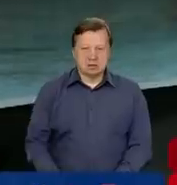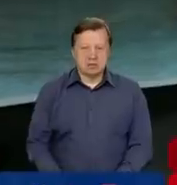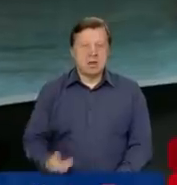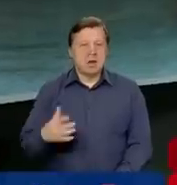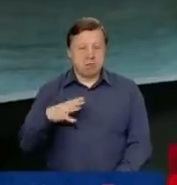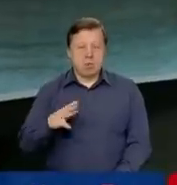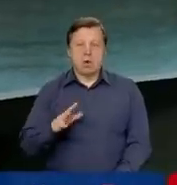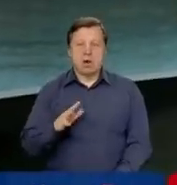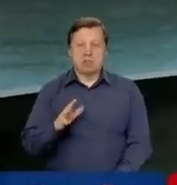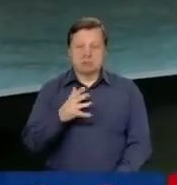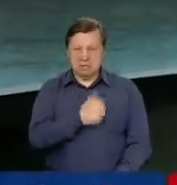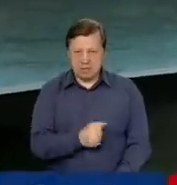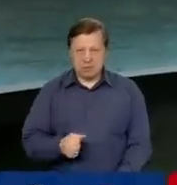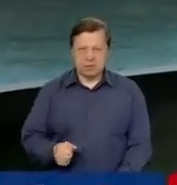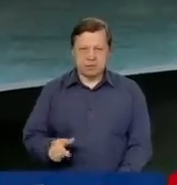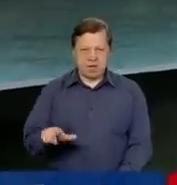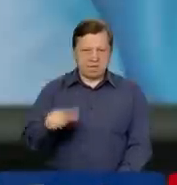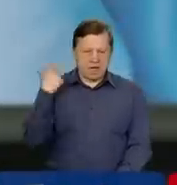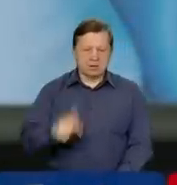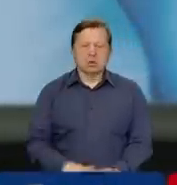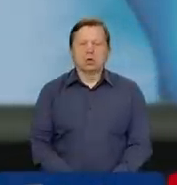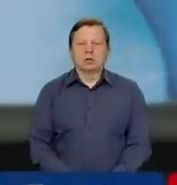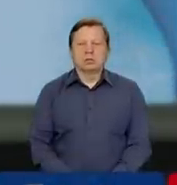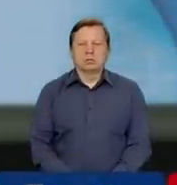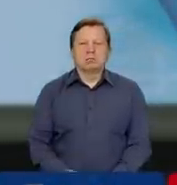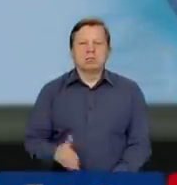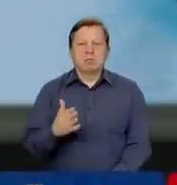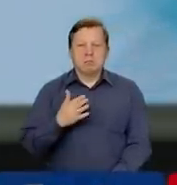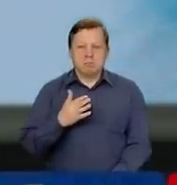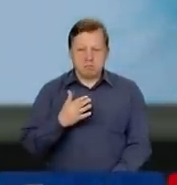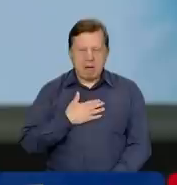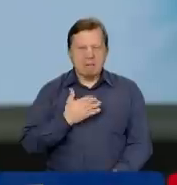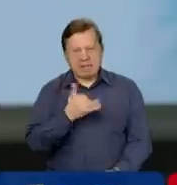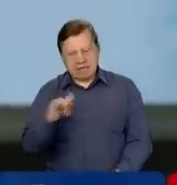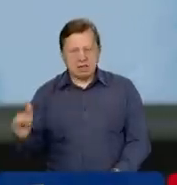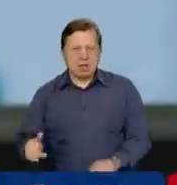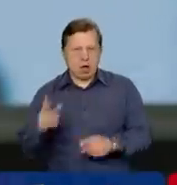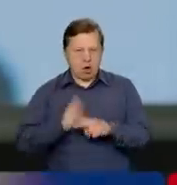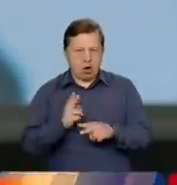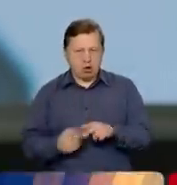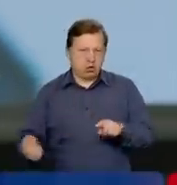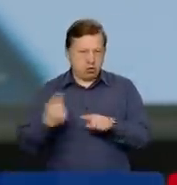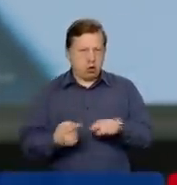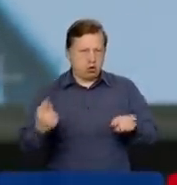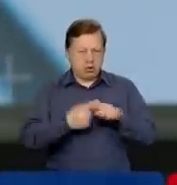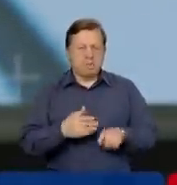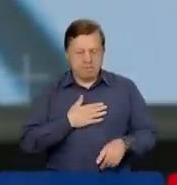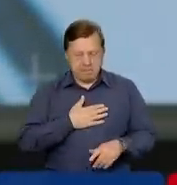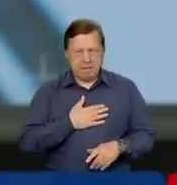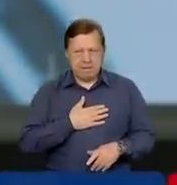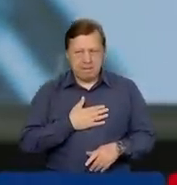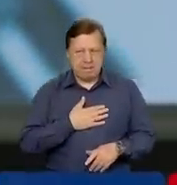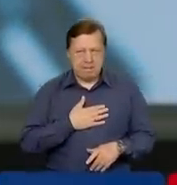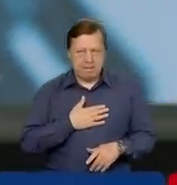zawale serca 2 tygodnie temu. Mam choroby współistniejące również, astmę i